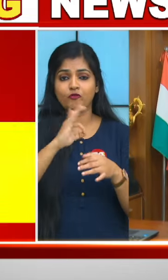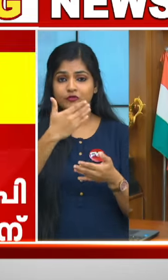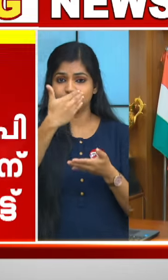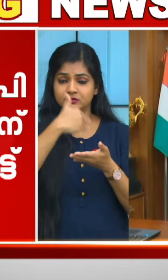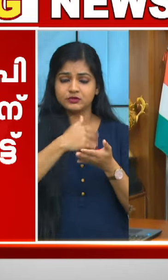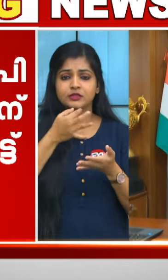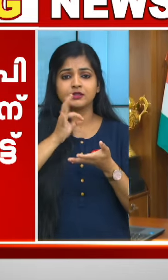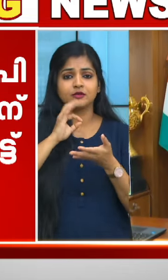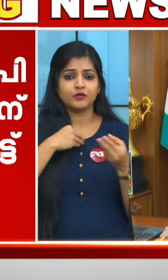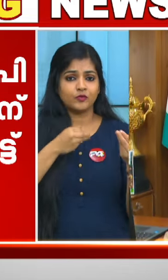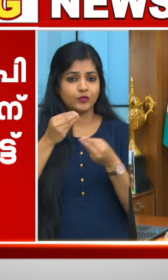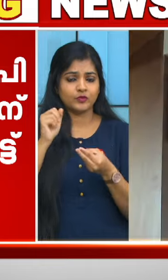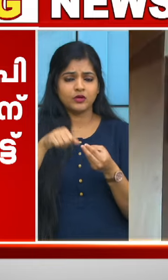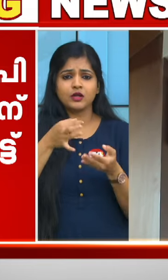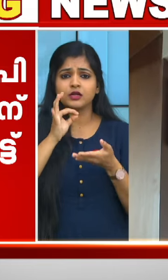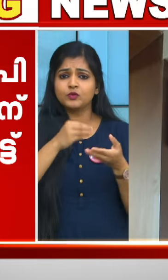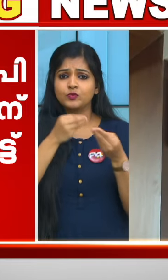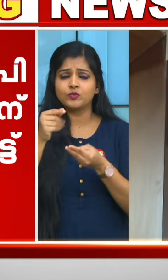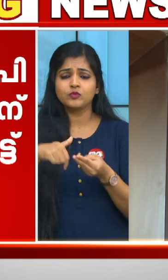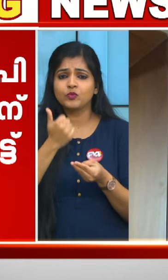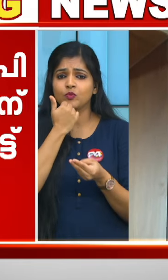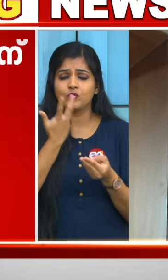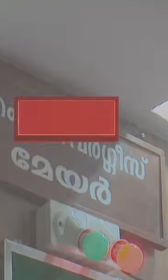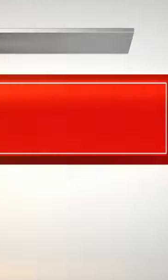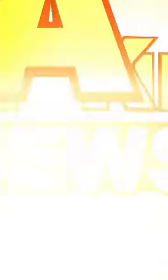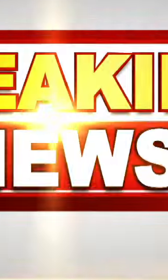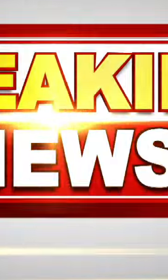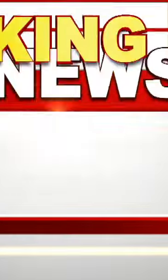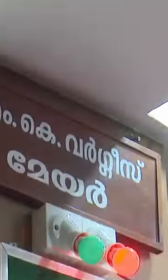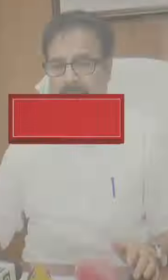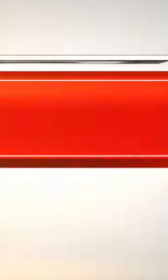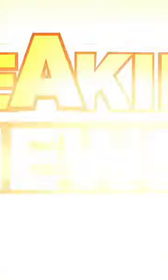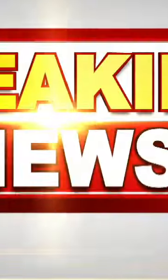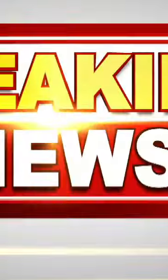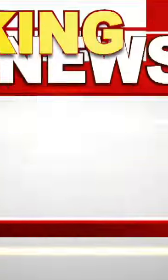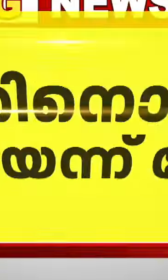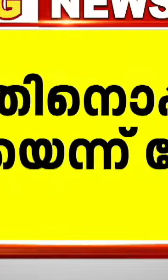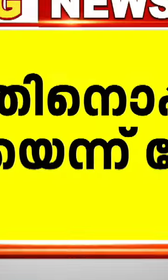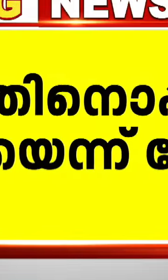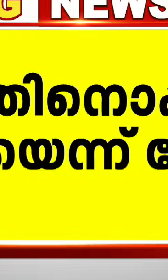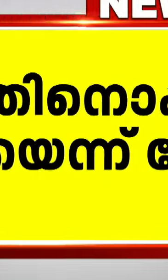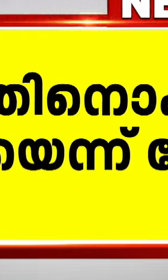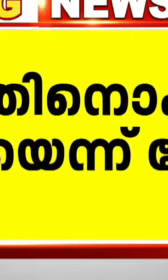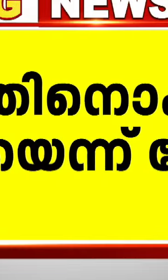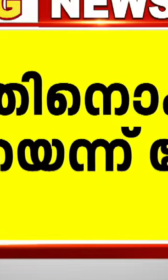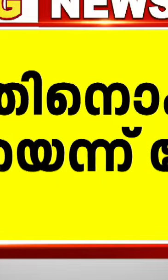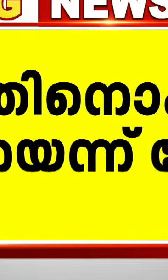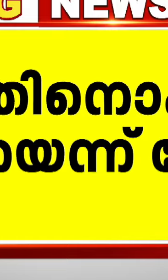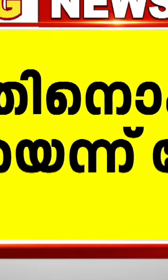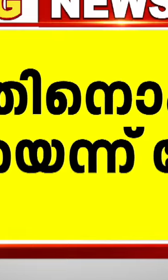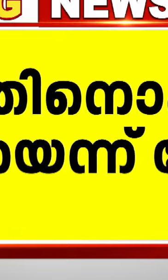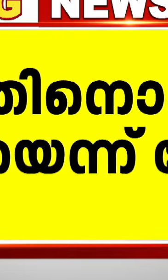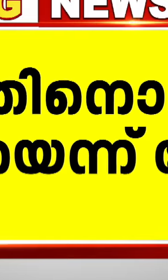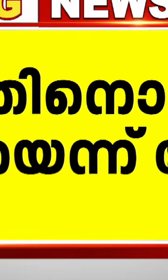ചായ കൊടുത്തതിൽ എന്താണ് തെറ്റ്? ഒരു സ്ഥാനാർത്ഥി വരുമ്പോൾ അവർക്കൊരു ചായ കൊടുക്കുന്നതിൽ എന്താണ് തെറ്റ് എന്നുള്ളതാണ് ചോദിക്കുന്നത്. പക്ഷേ CPIയെ സംബന്ധിച്ച്